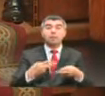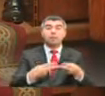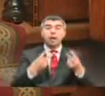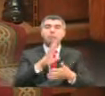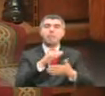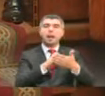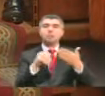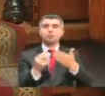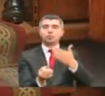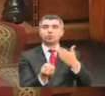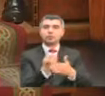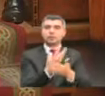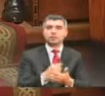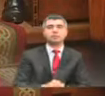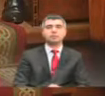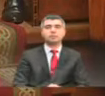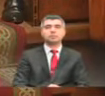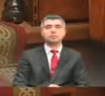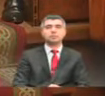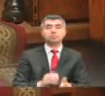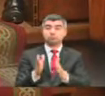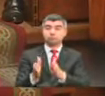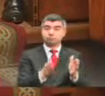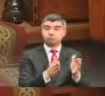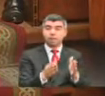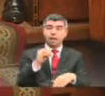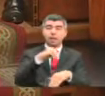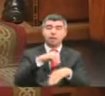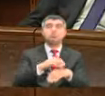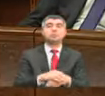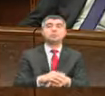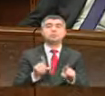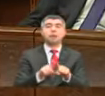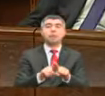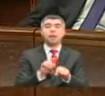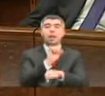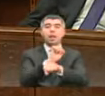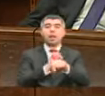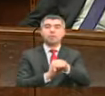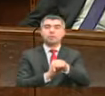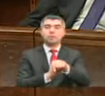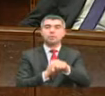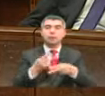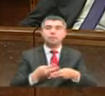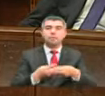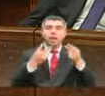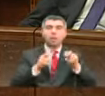جديدة. ومن هذه الأوراش التغطية الصحية